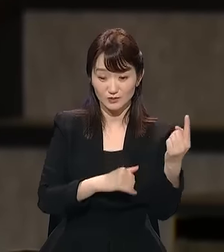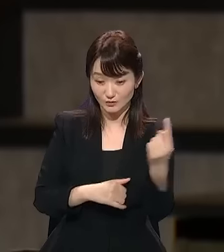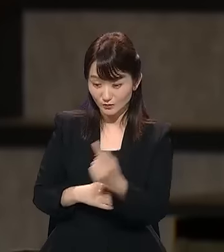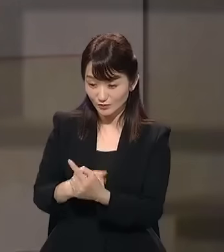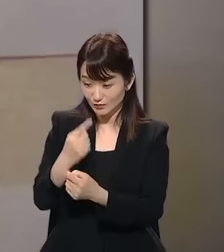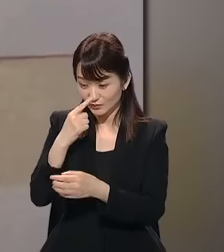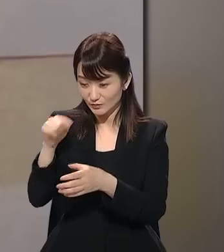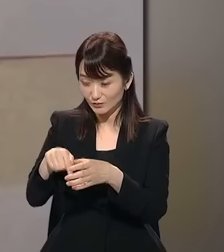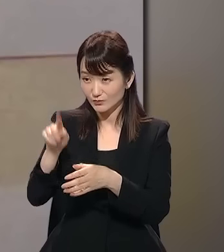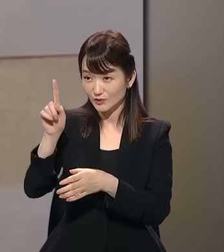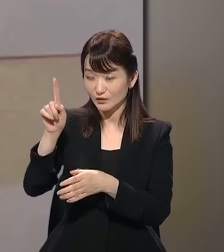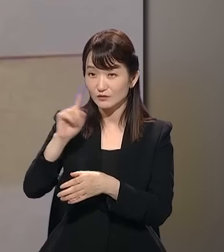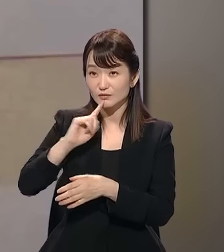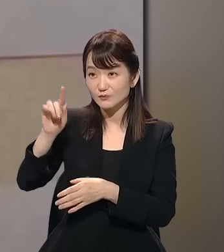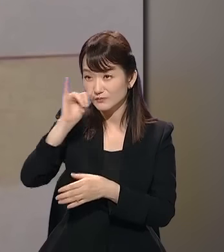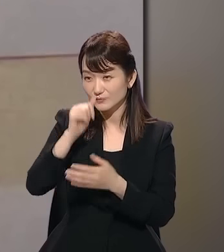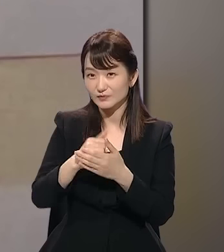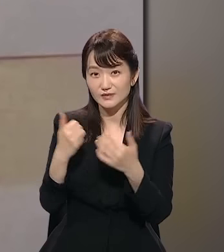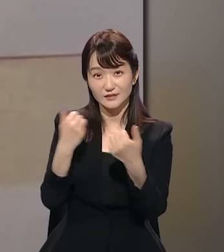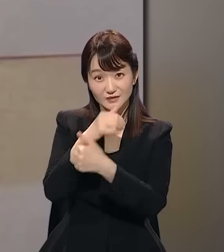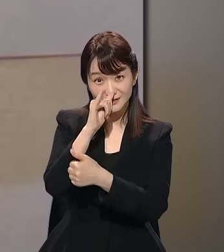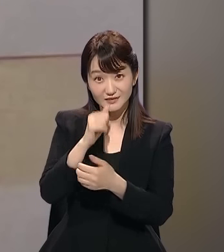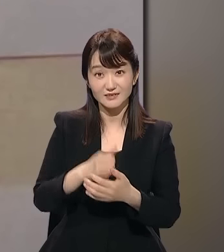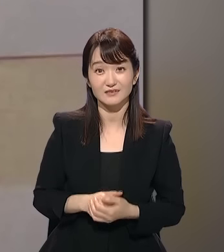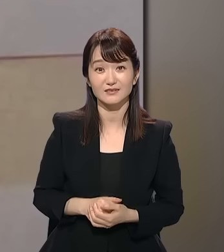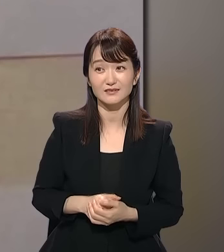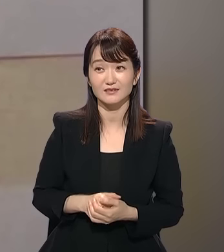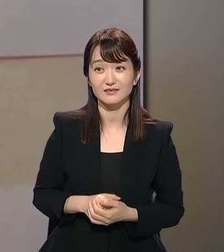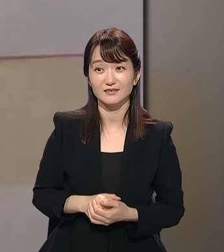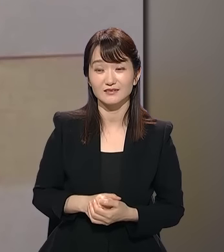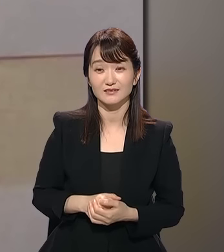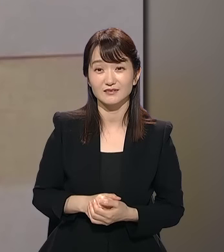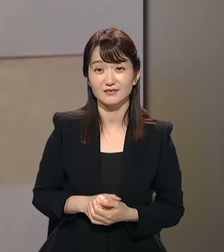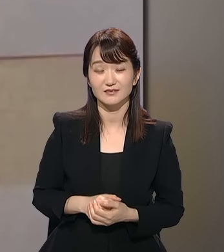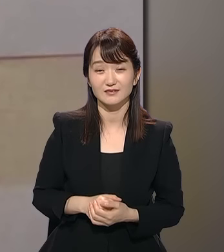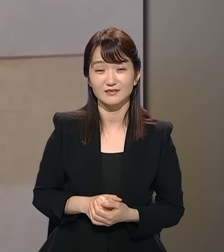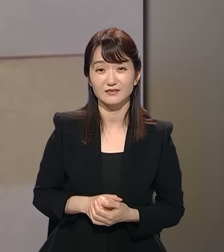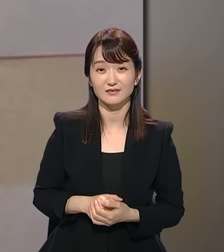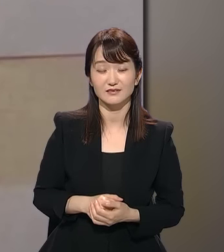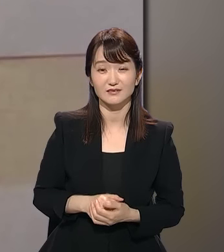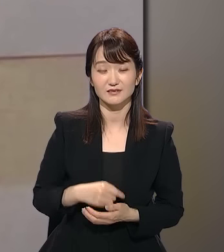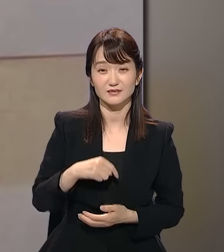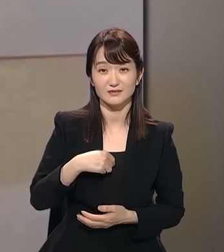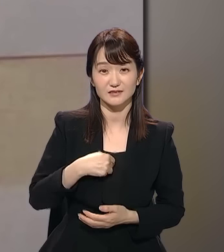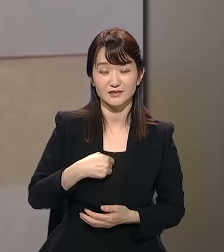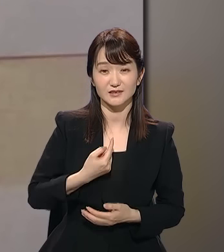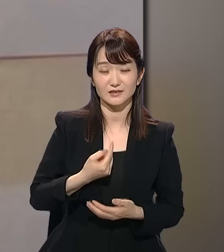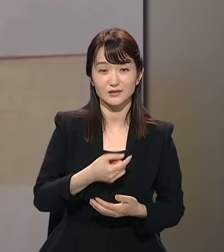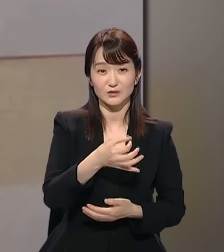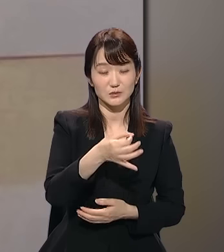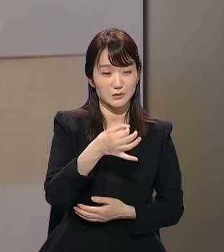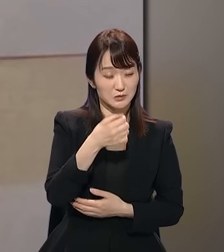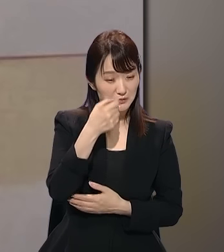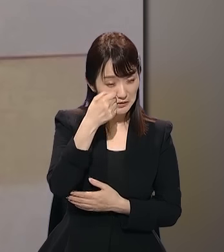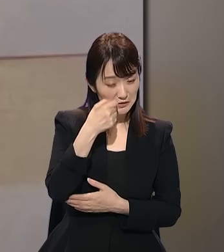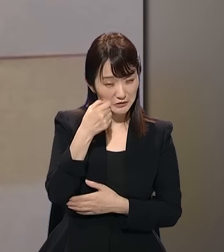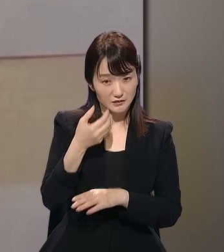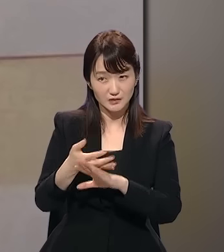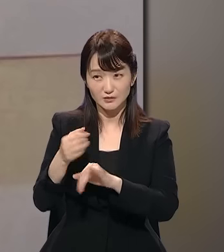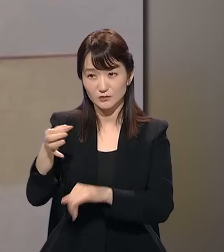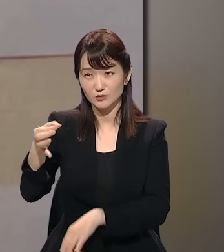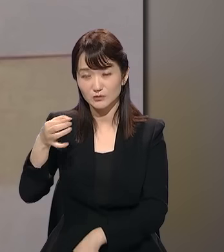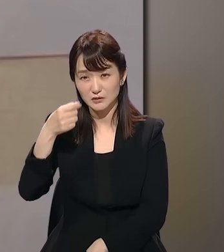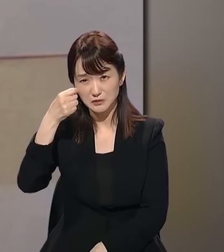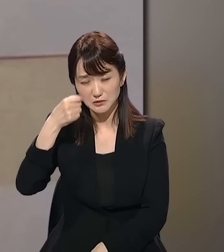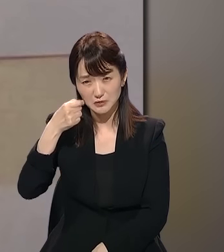두 잔 달라 그러는 거 아저씨도 있을 수 있고 자기도 아까워하면서 남에도 아까워하지 않고 기억력과 판단력이 부족해서 했던 말 또 하고 또